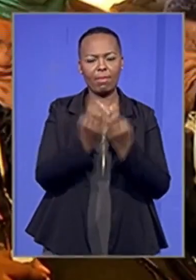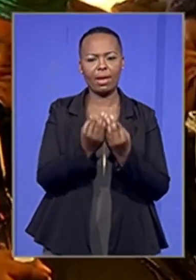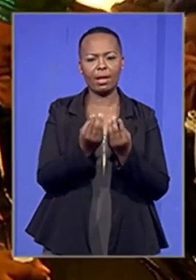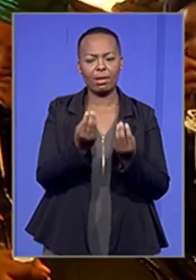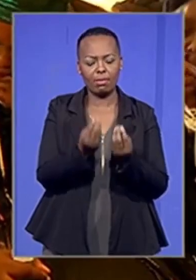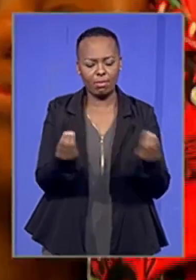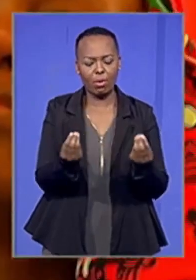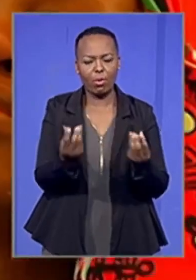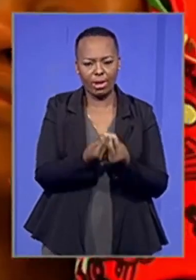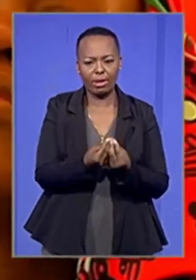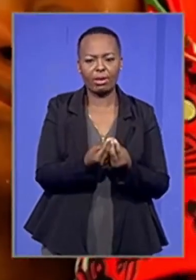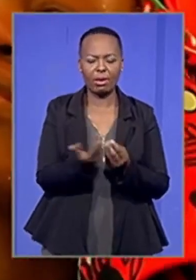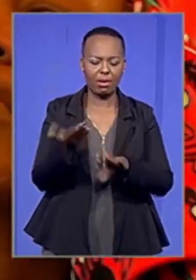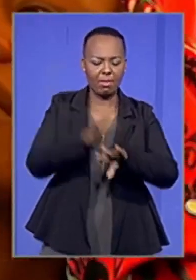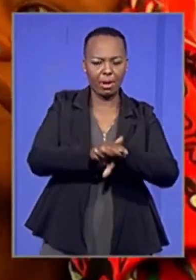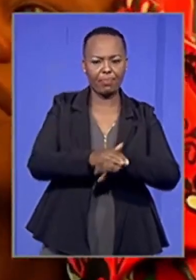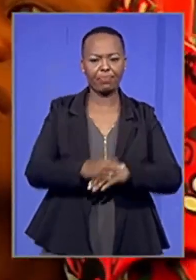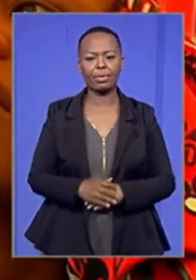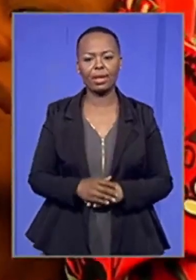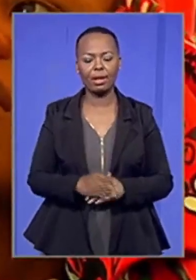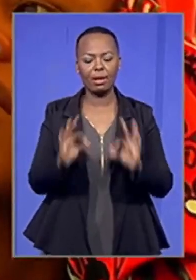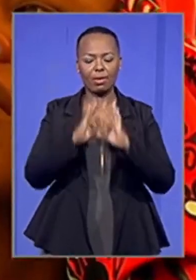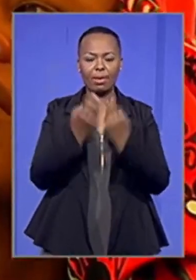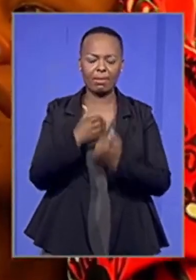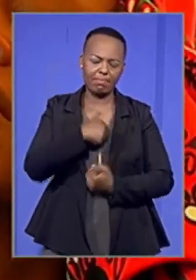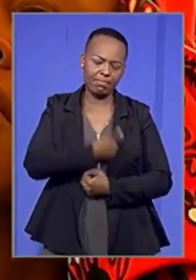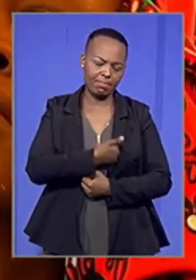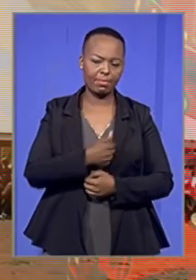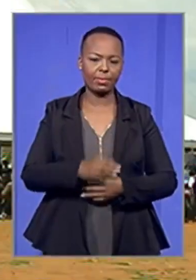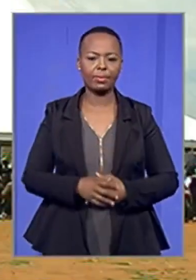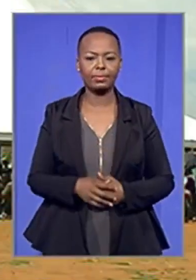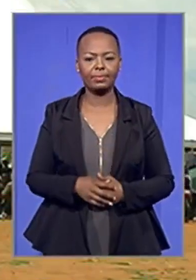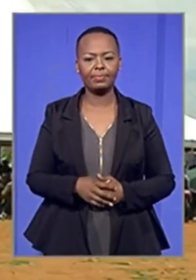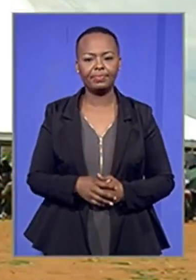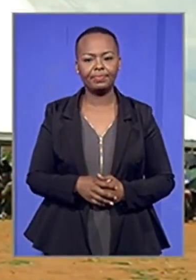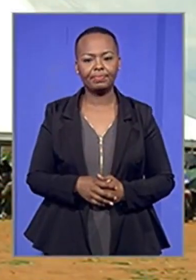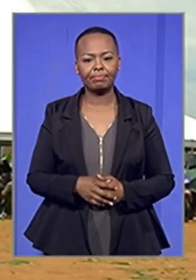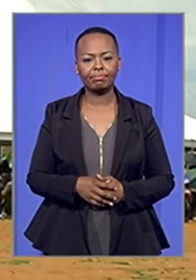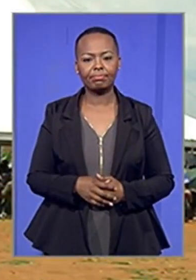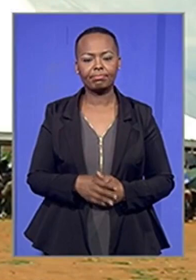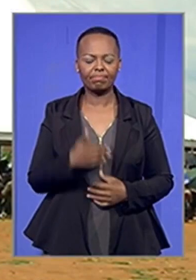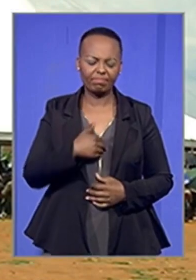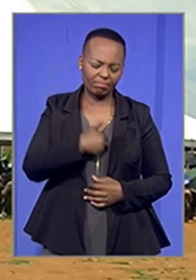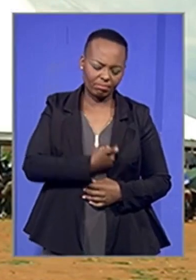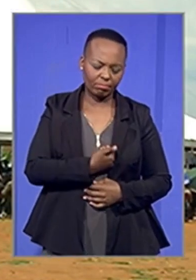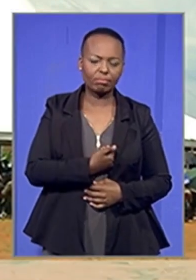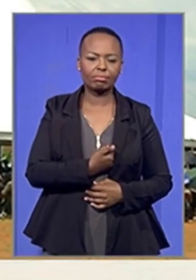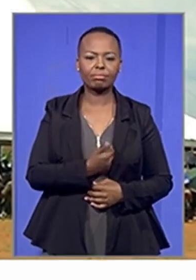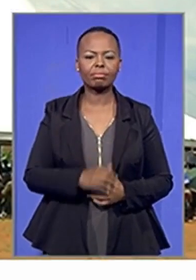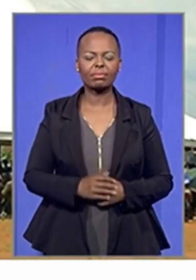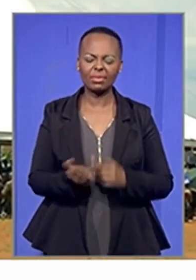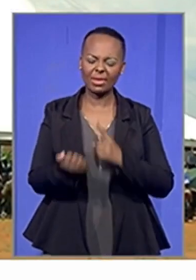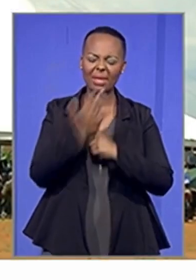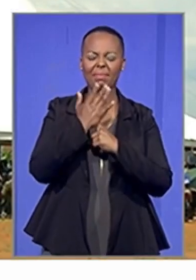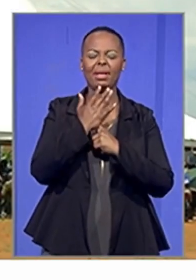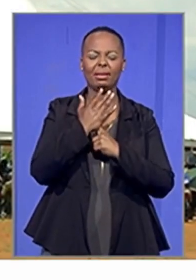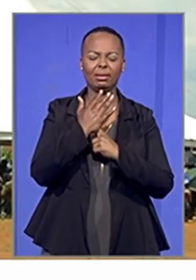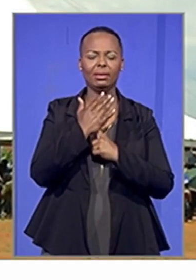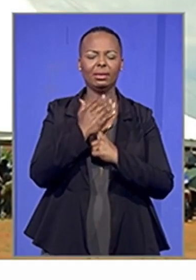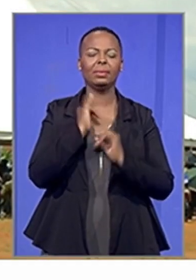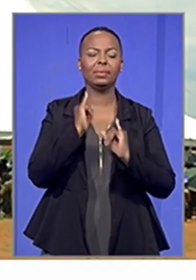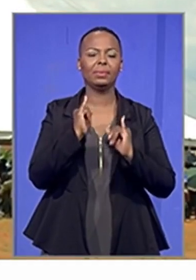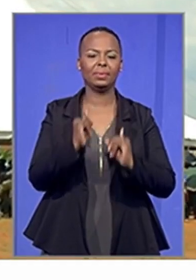tlhokafetse ka gangwe. Ba lelapa ba mo kutlobotlhokong. Go botlhoko ke masetlapelo ka mo ka rena re amegile kudu maikutlo